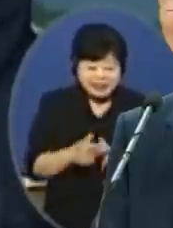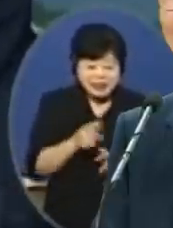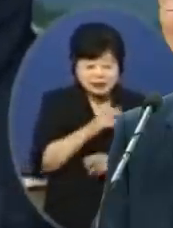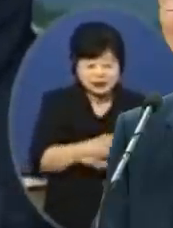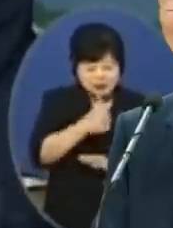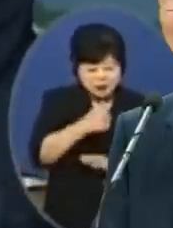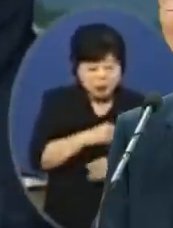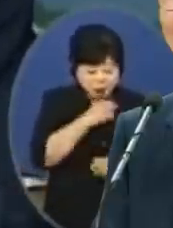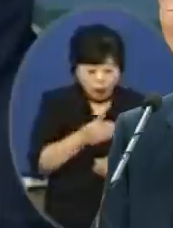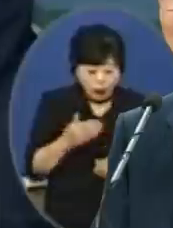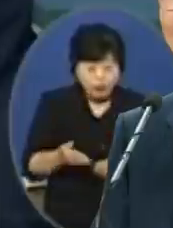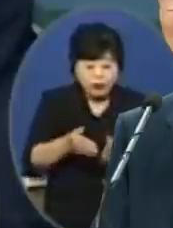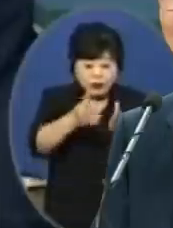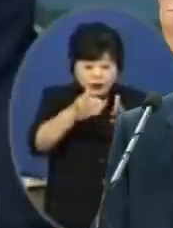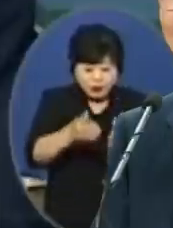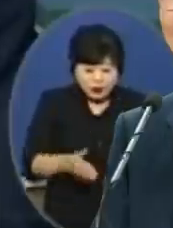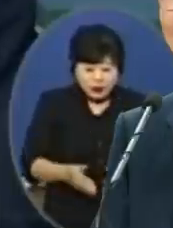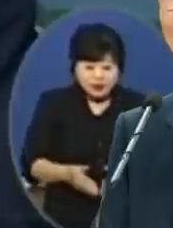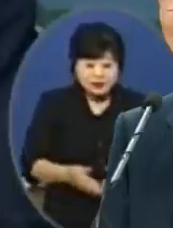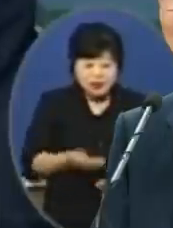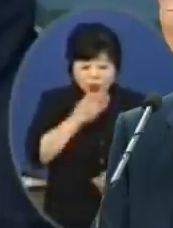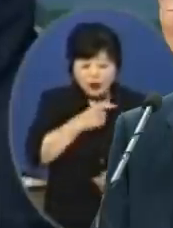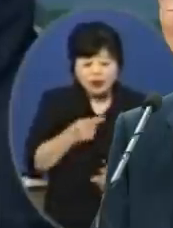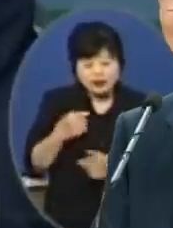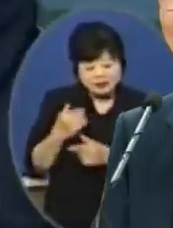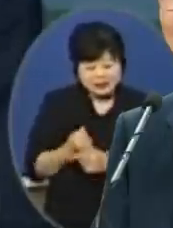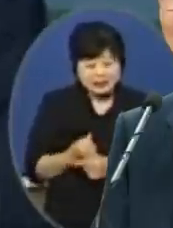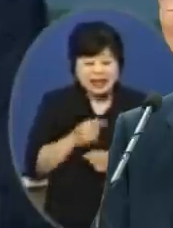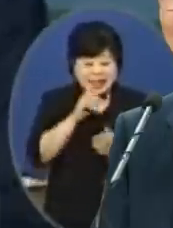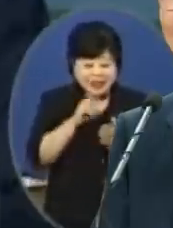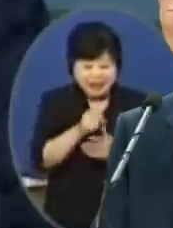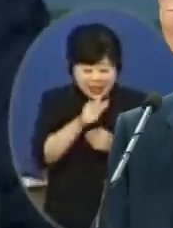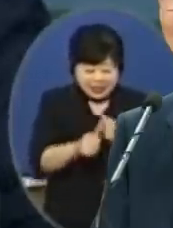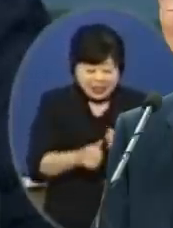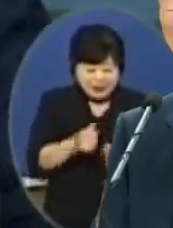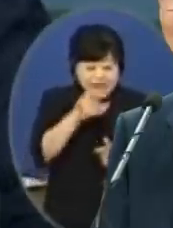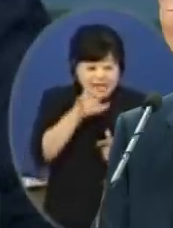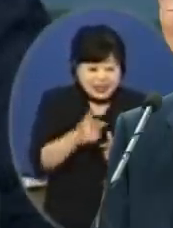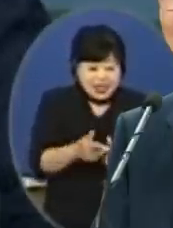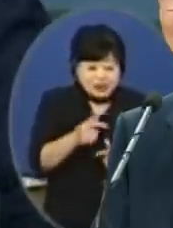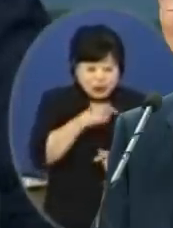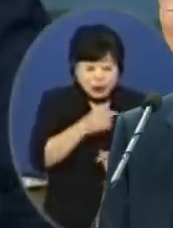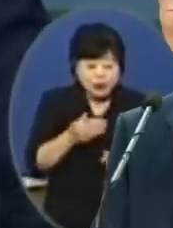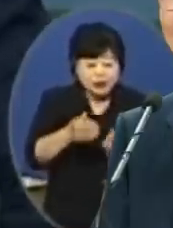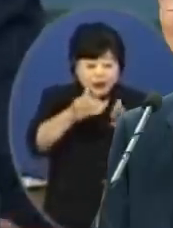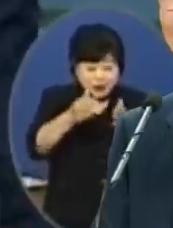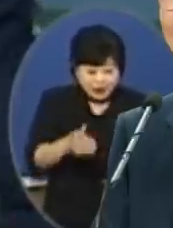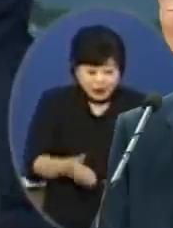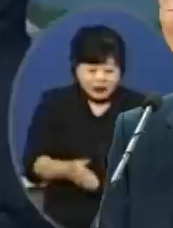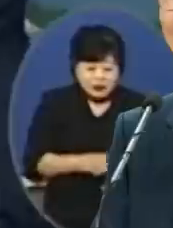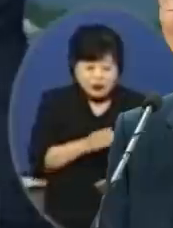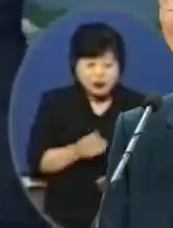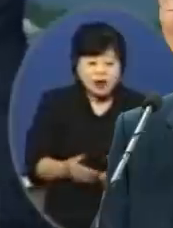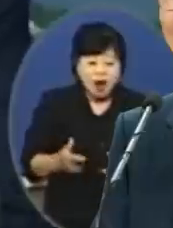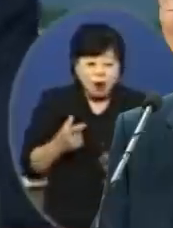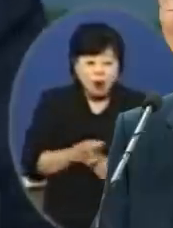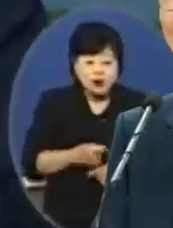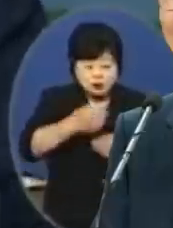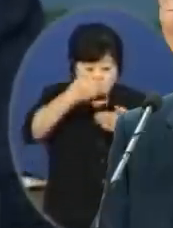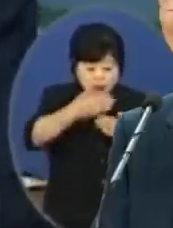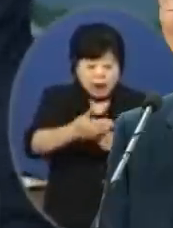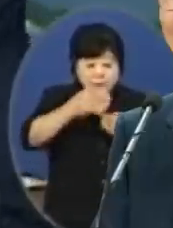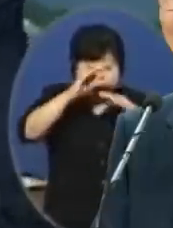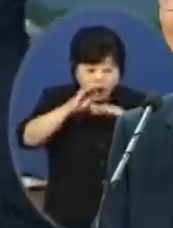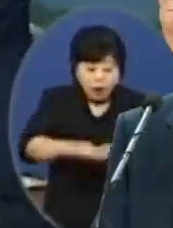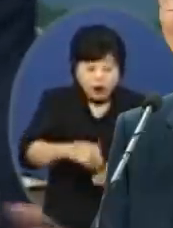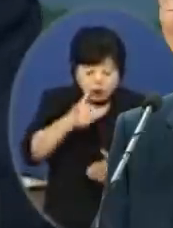그리스도의 보혈로 말미암아 우리가 보혈을 의지해서 나오면 하나님은 예수 그리스도의 보혈을 통해서 우리와 원수된 담을